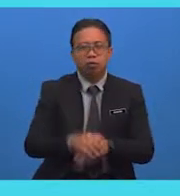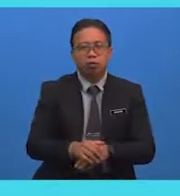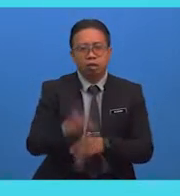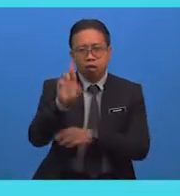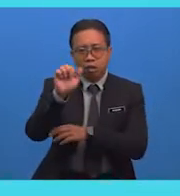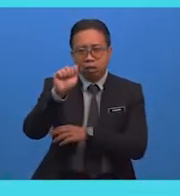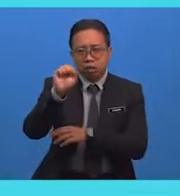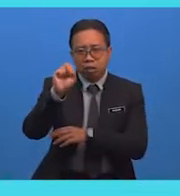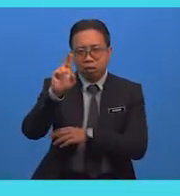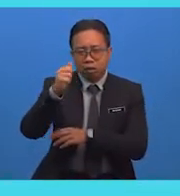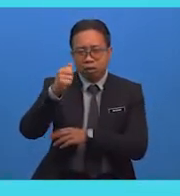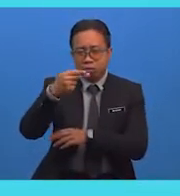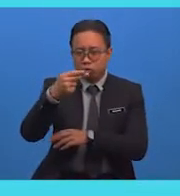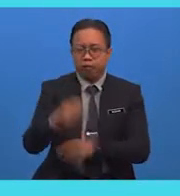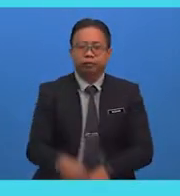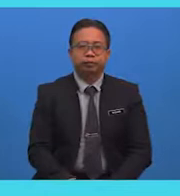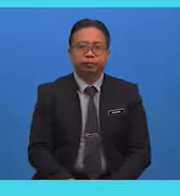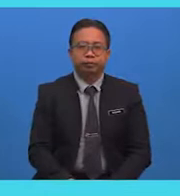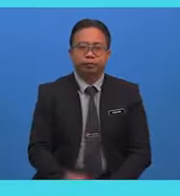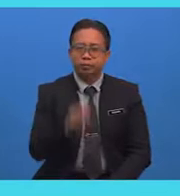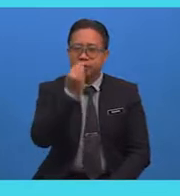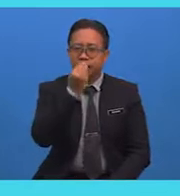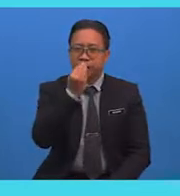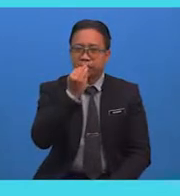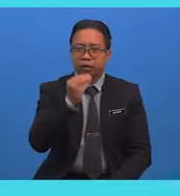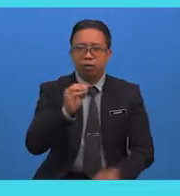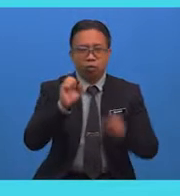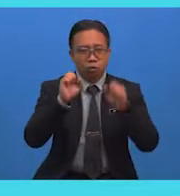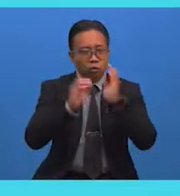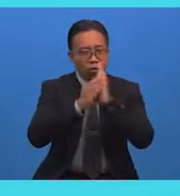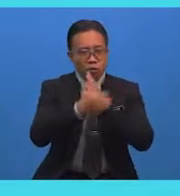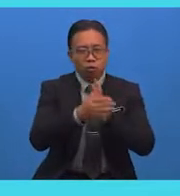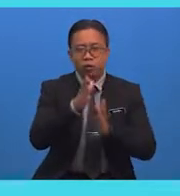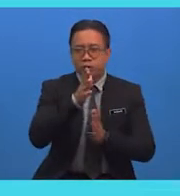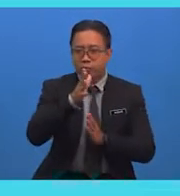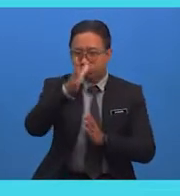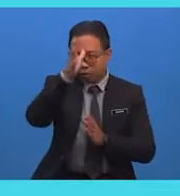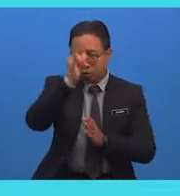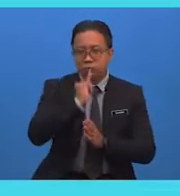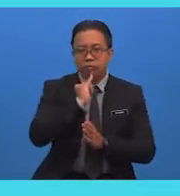diharamkan. Jadi, makanan yang dimasak oleh ibu bapa atau makanan yang diberi oleh rakan